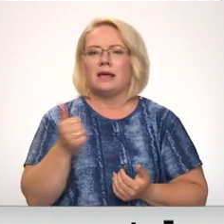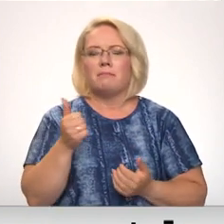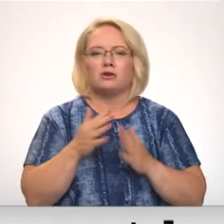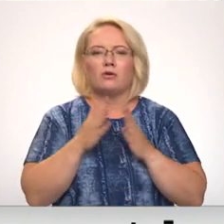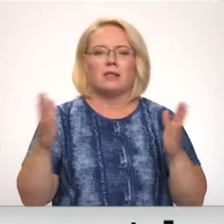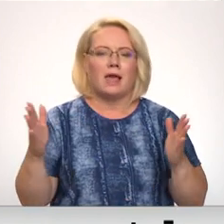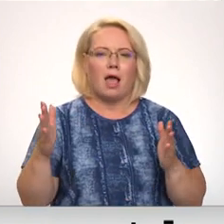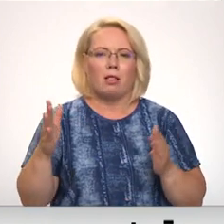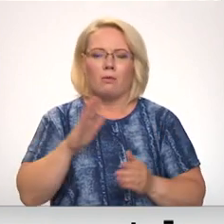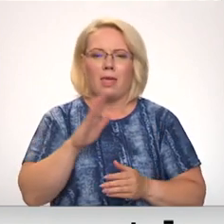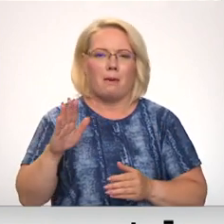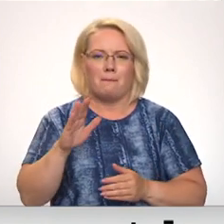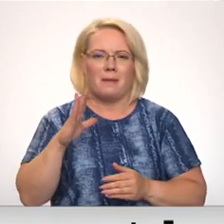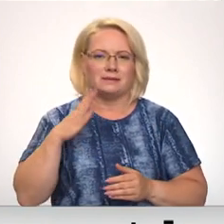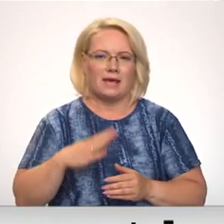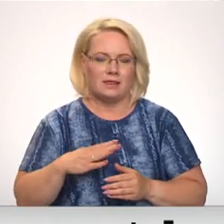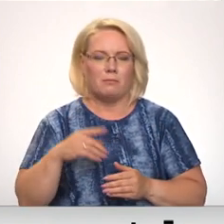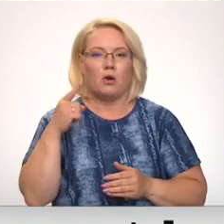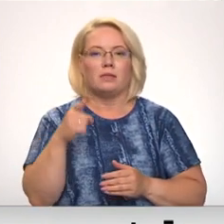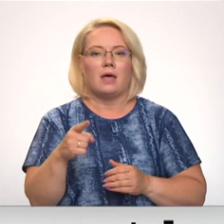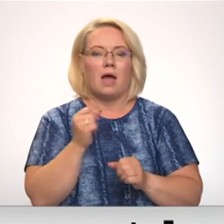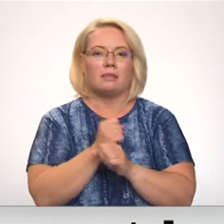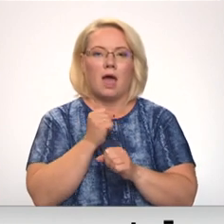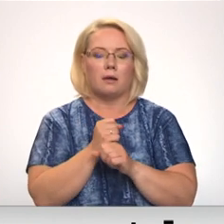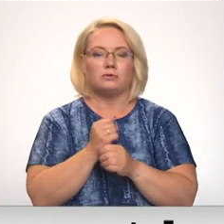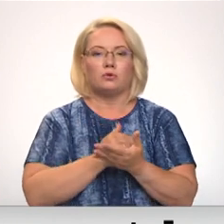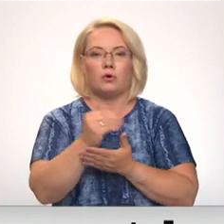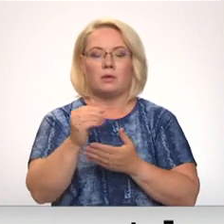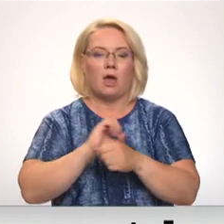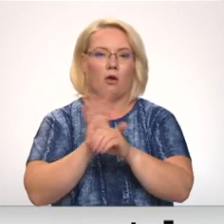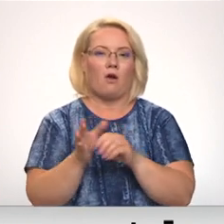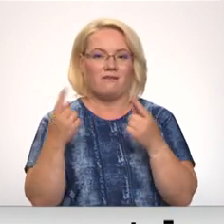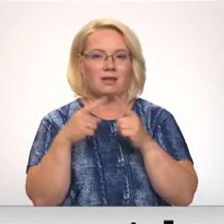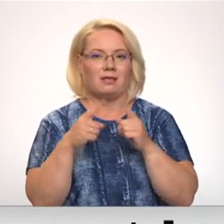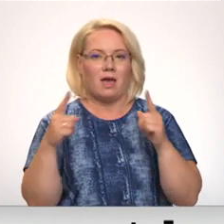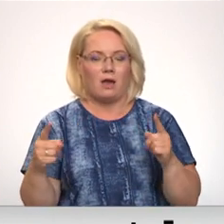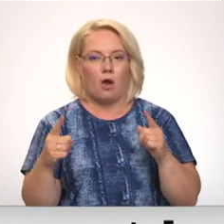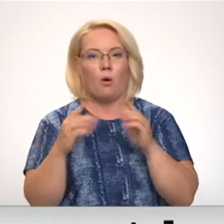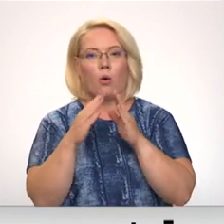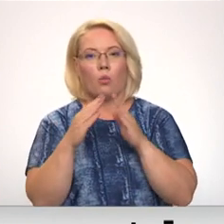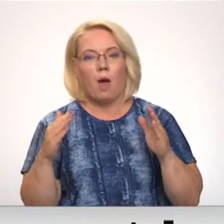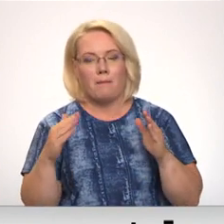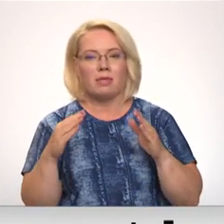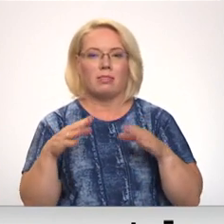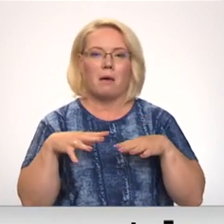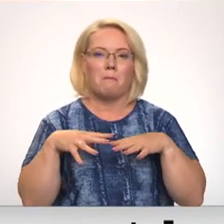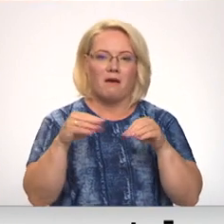jo mazpūcēnu darbs turpinājies arī pandēmijas laikā un nometne ir iespēja ar paveikto palepoties.